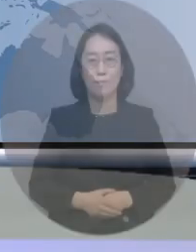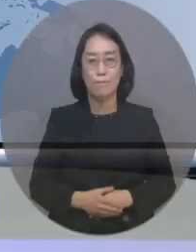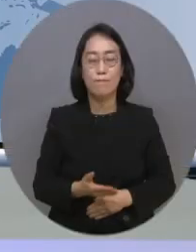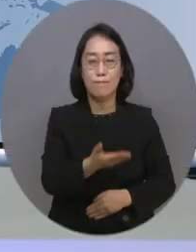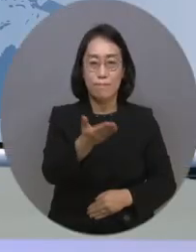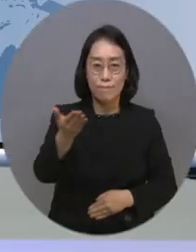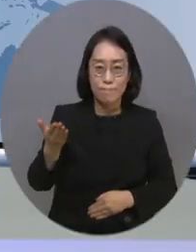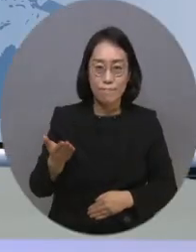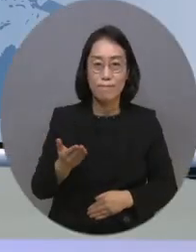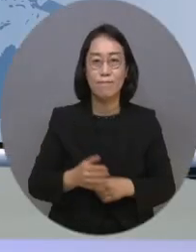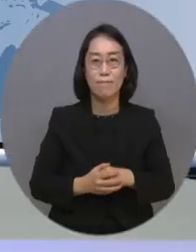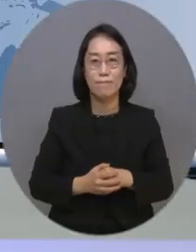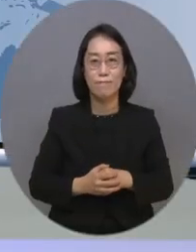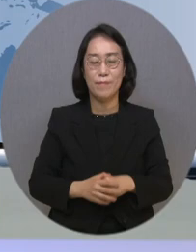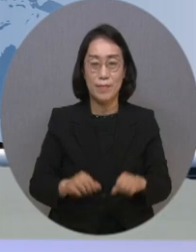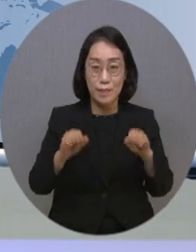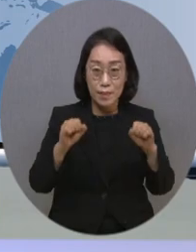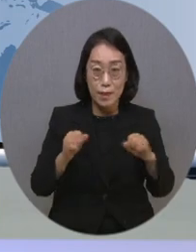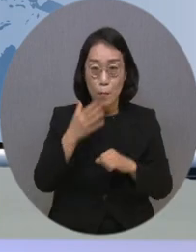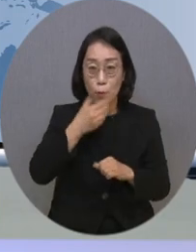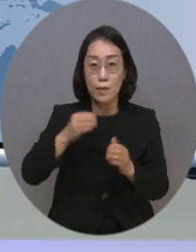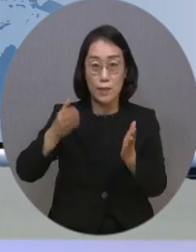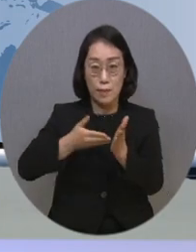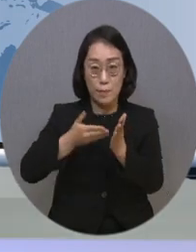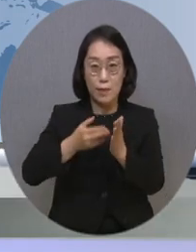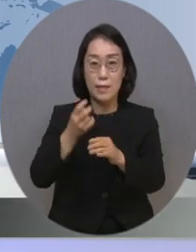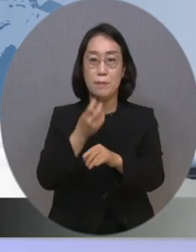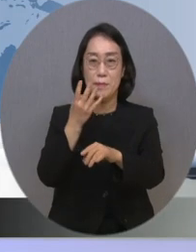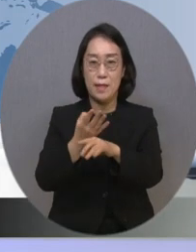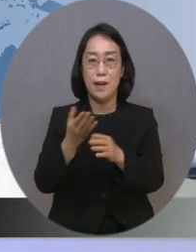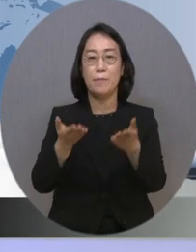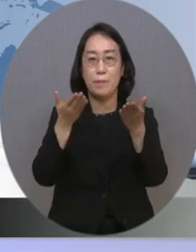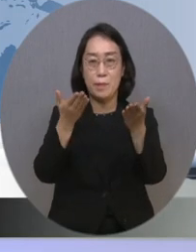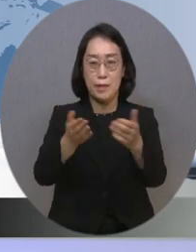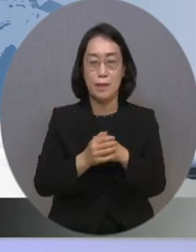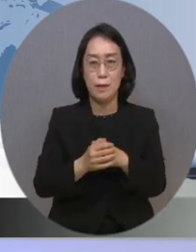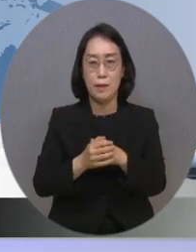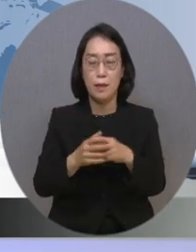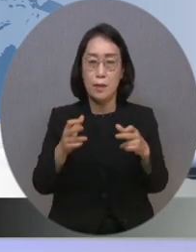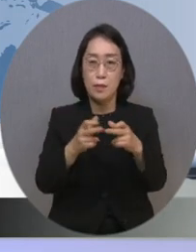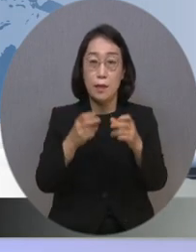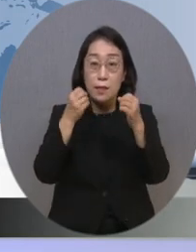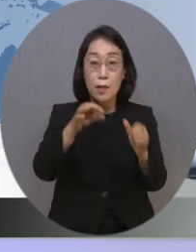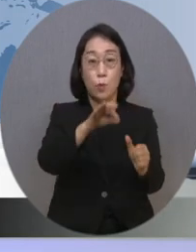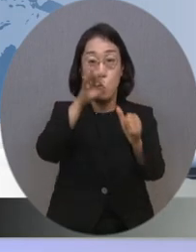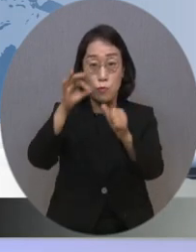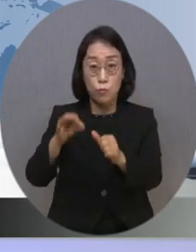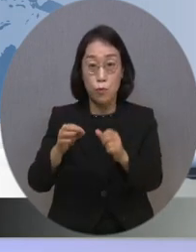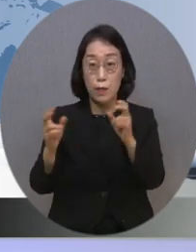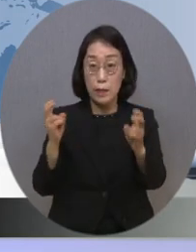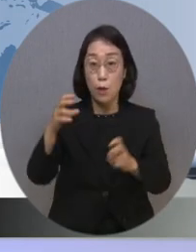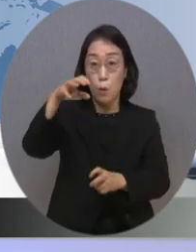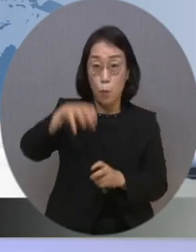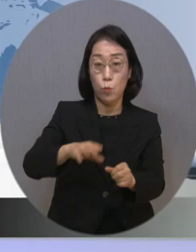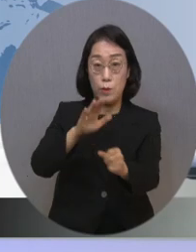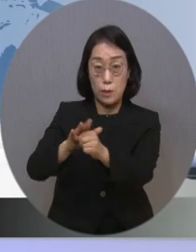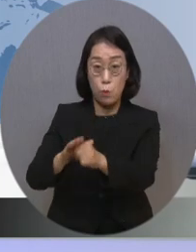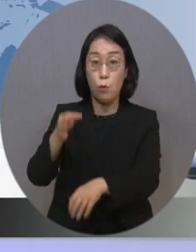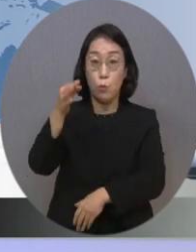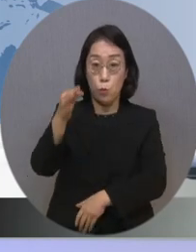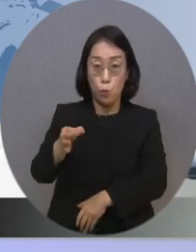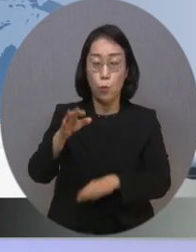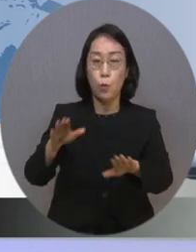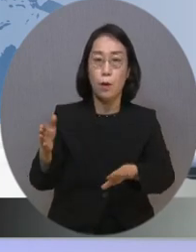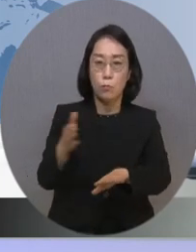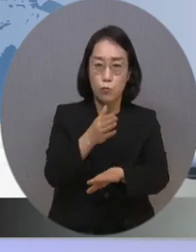시청자 여러분 안녕하십니까? 복지TV 뉴스 24입니다. 장애인을 신규로 고용한 기업에게 제공되는 지원금이